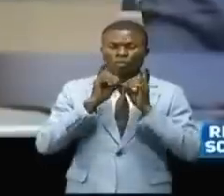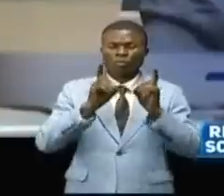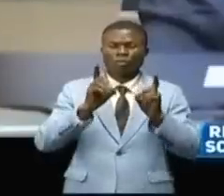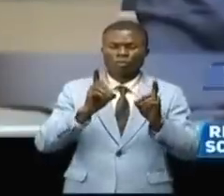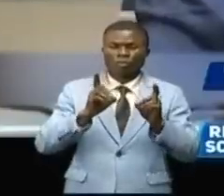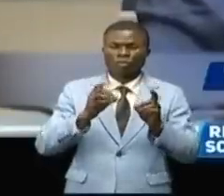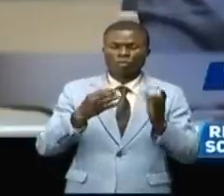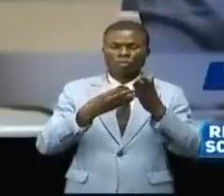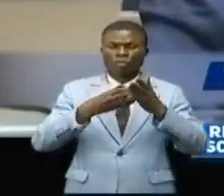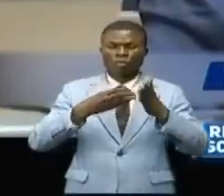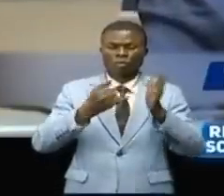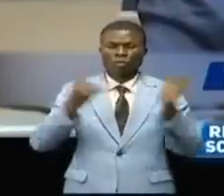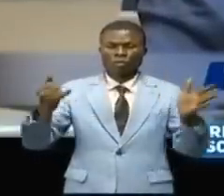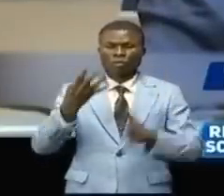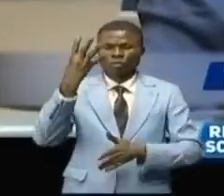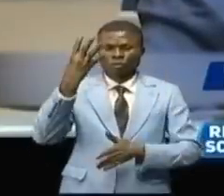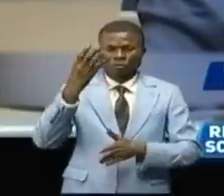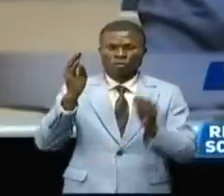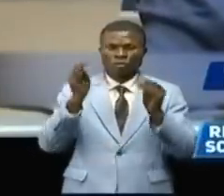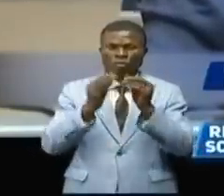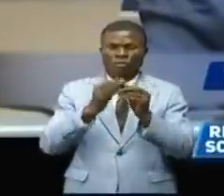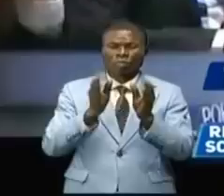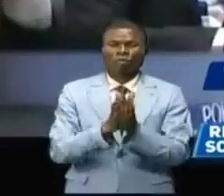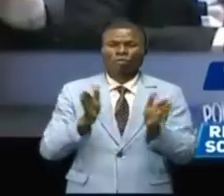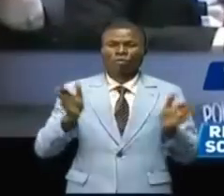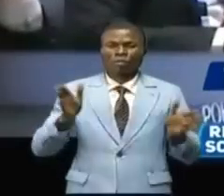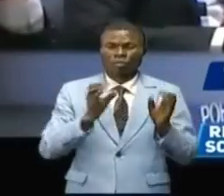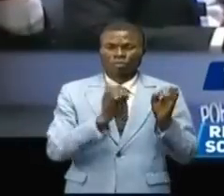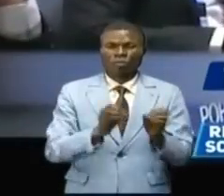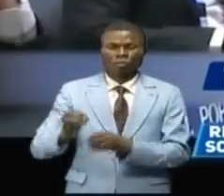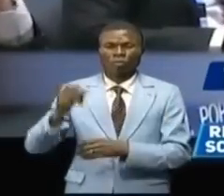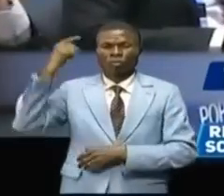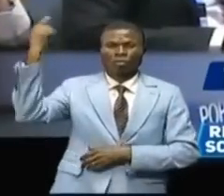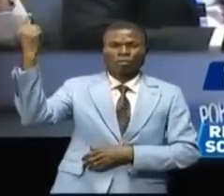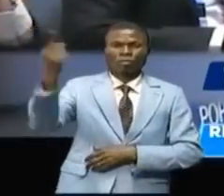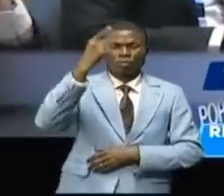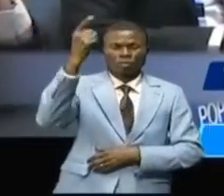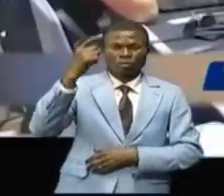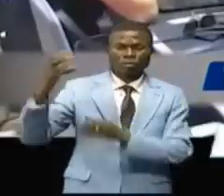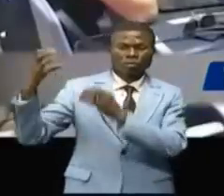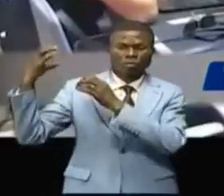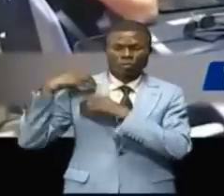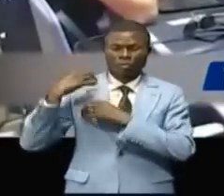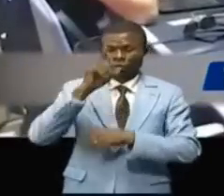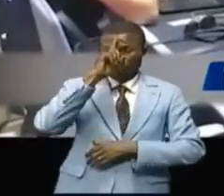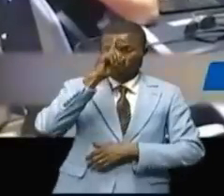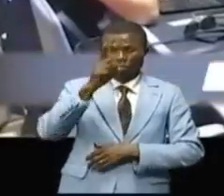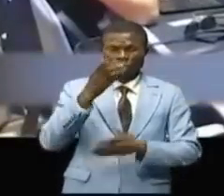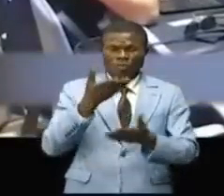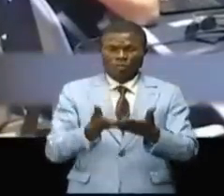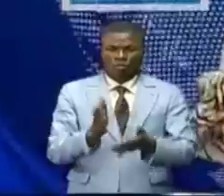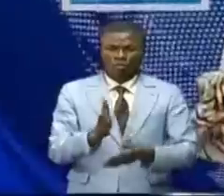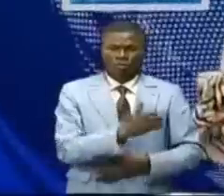de la 64e session de l'Assemblée générale de l'Organisation mondiale de la propriété